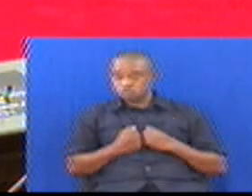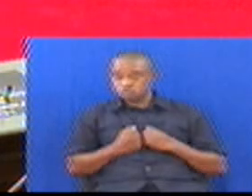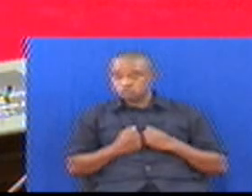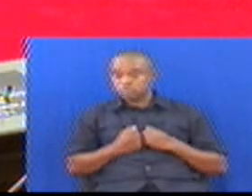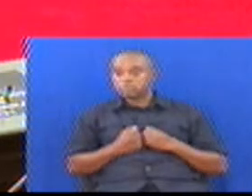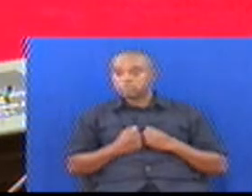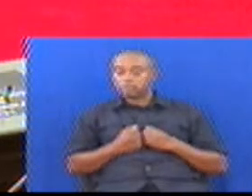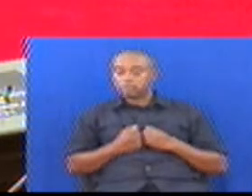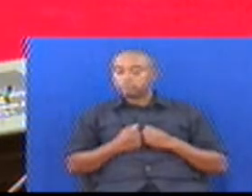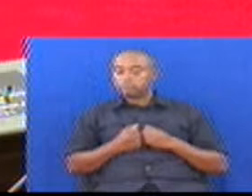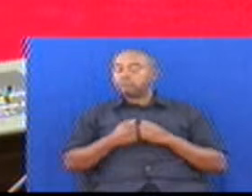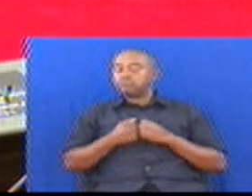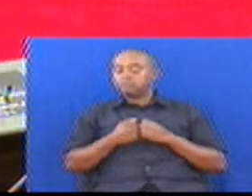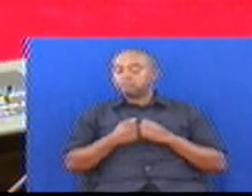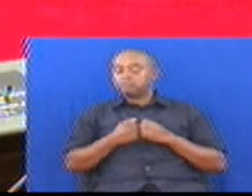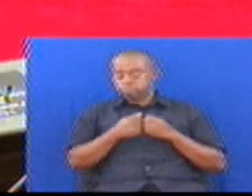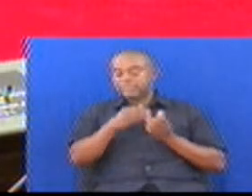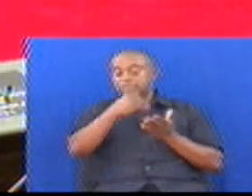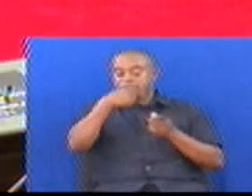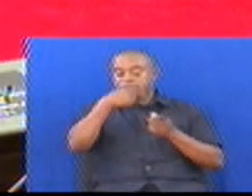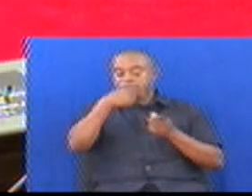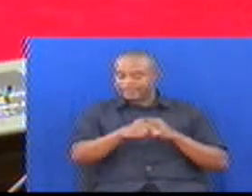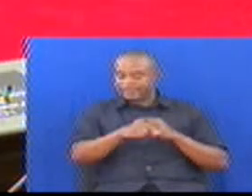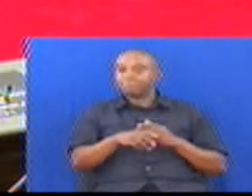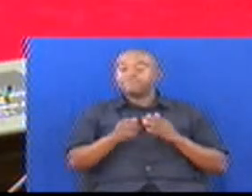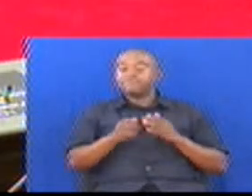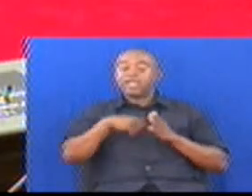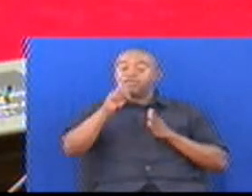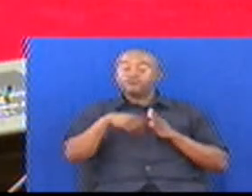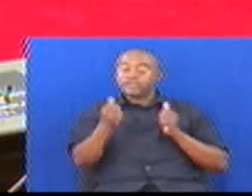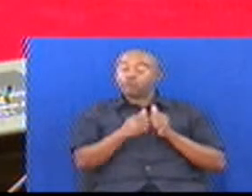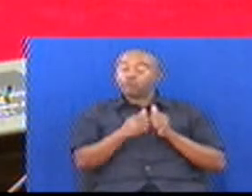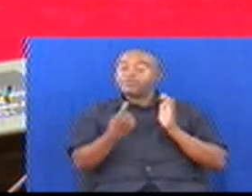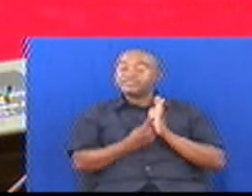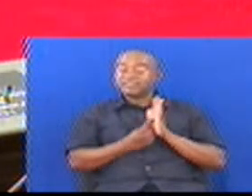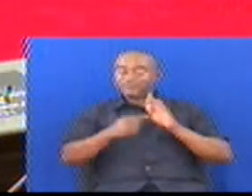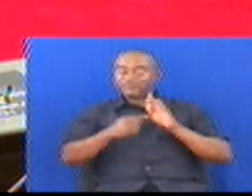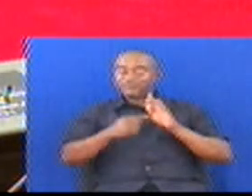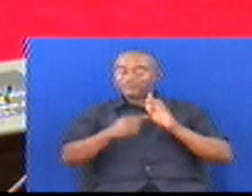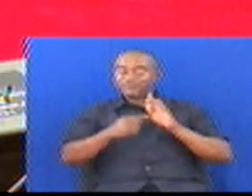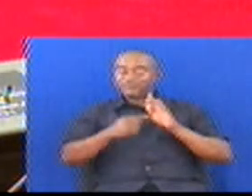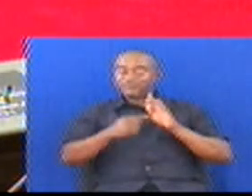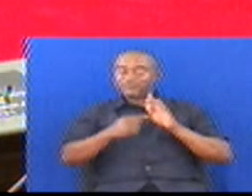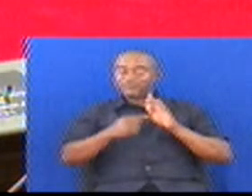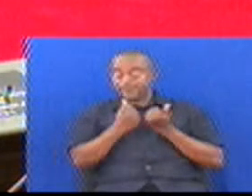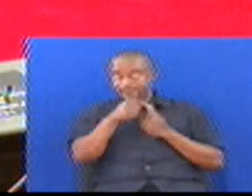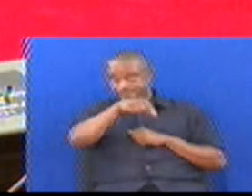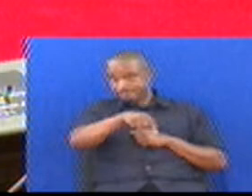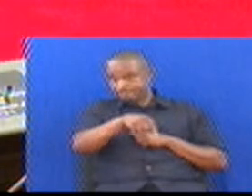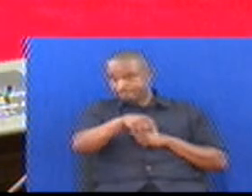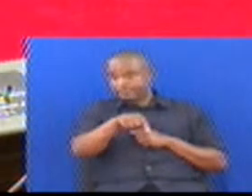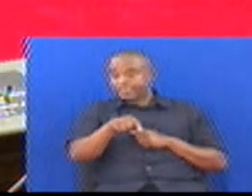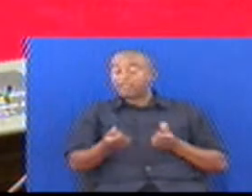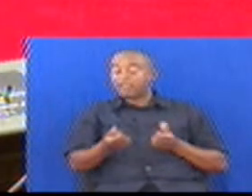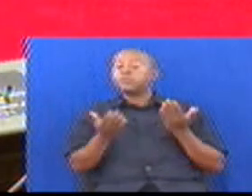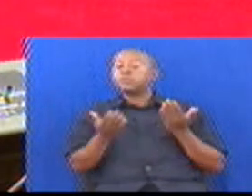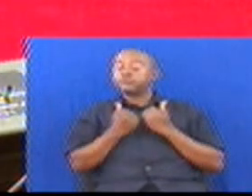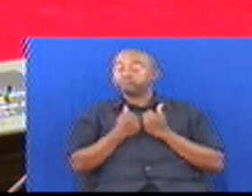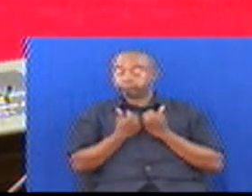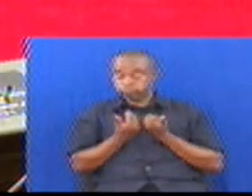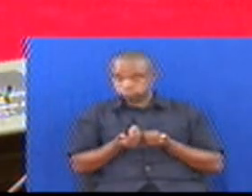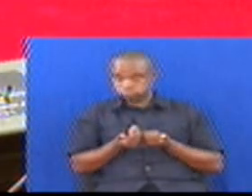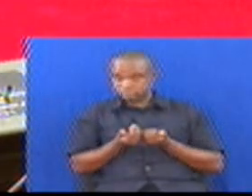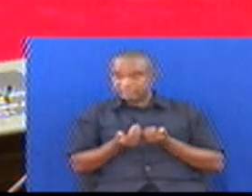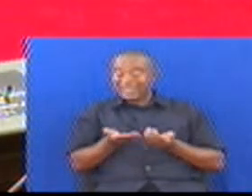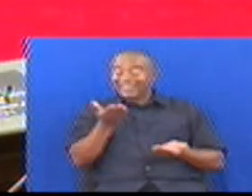nchi. Viwanda 16 vya nondo kati ya 25 vilivyoko nchini vina uwezo wa kuzalisha nondo